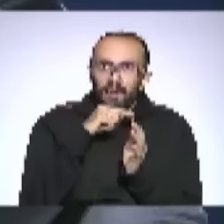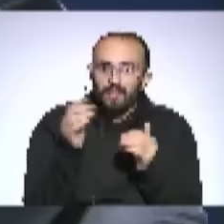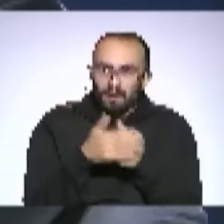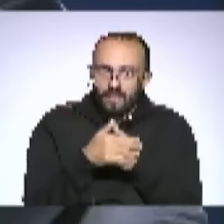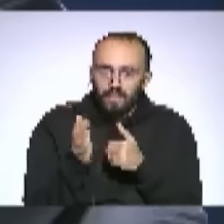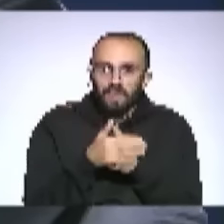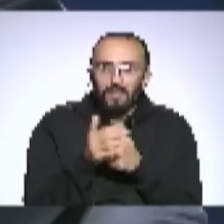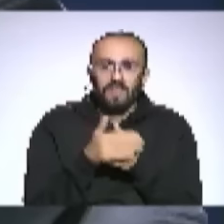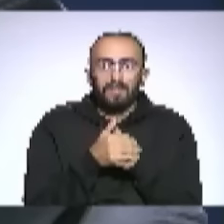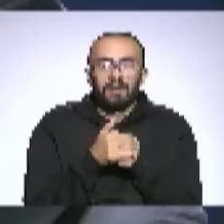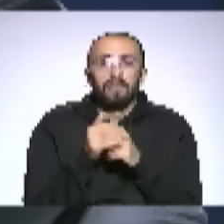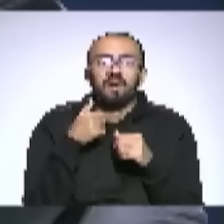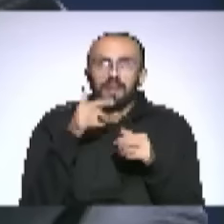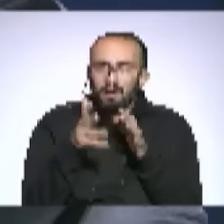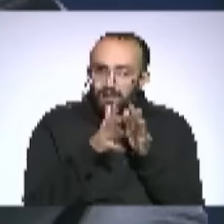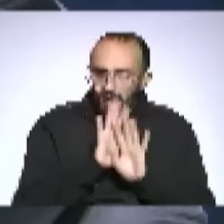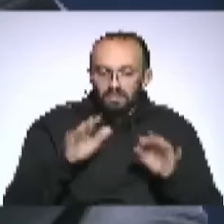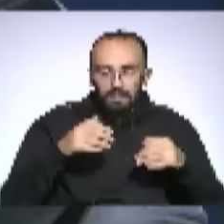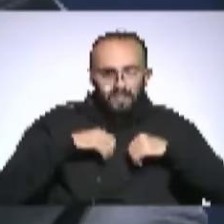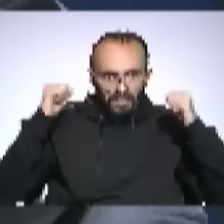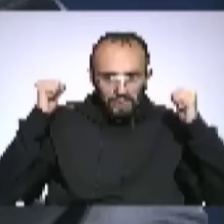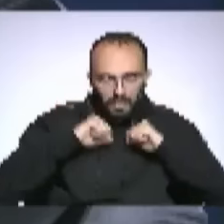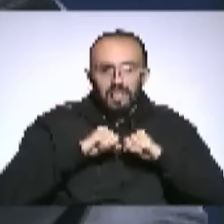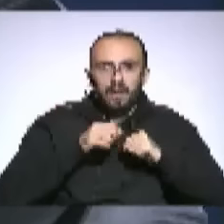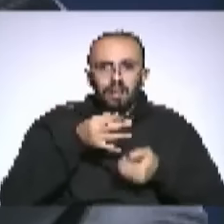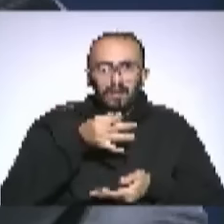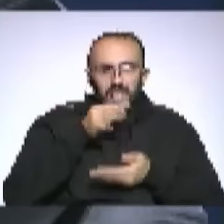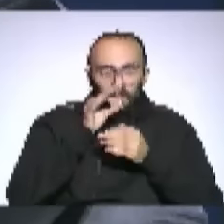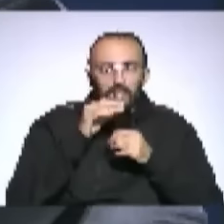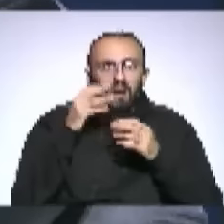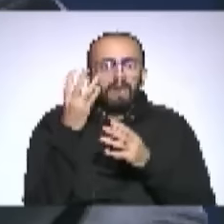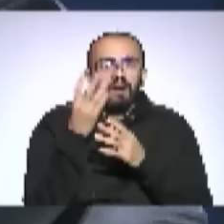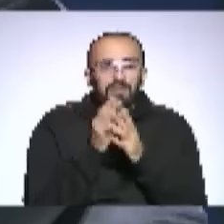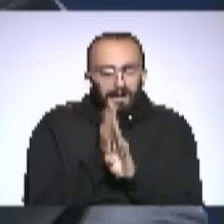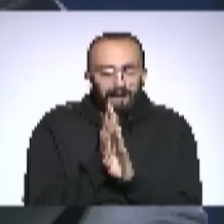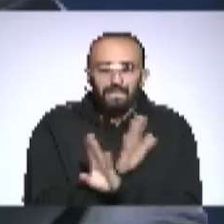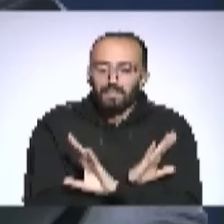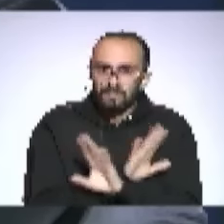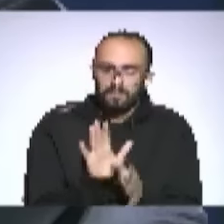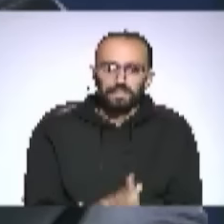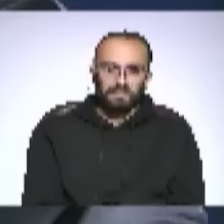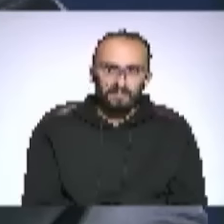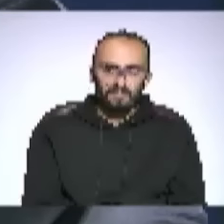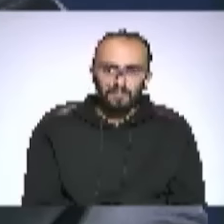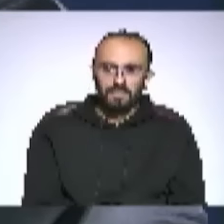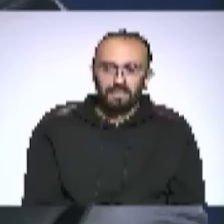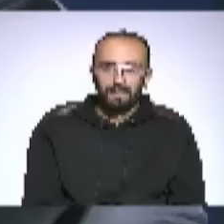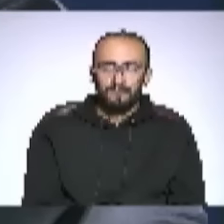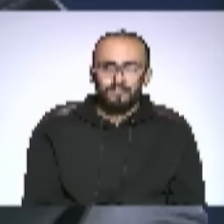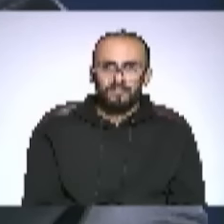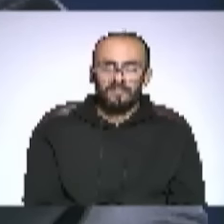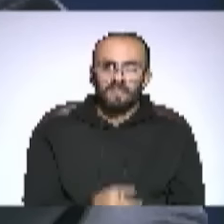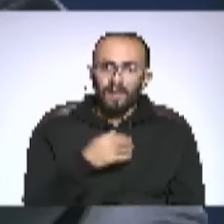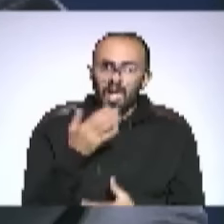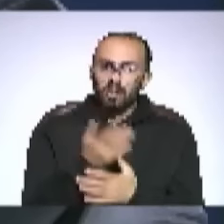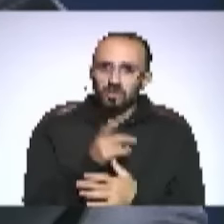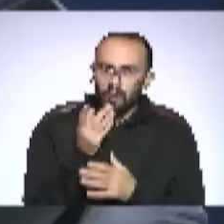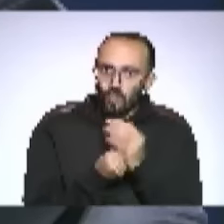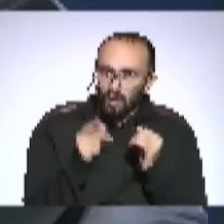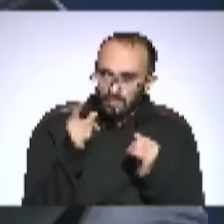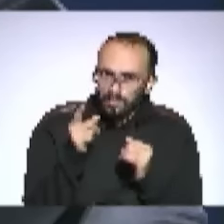واتعهد ان هو هيتوب ويعترف ويتناول وكل الحاجات اه وانا وانا عشان خاطر ولادي